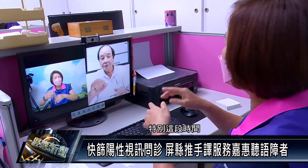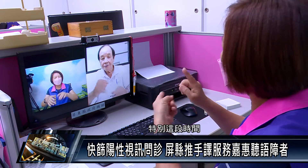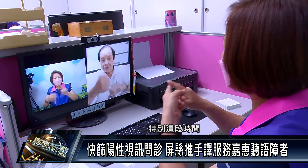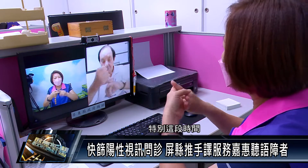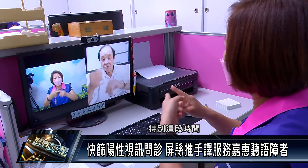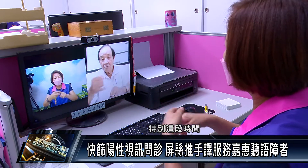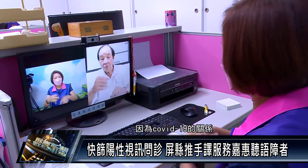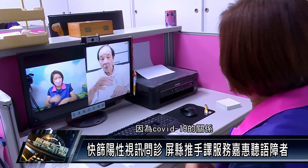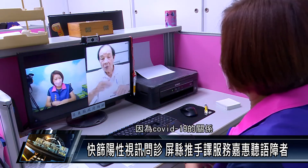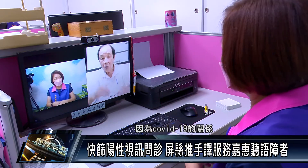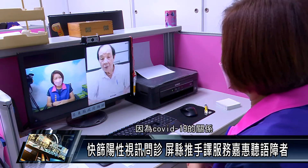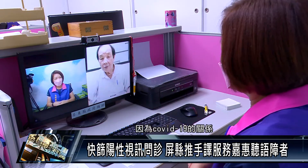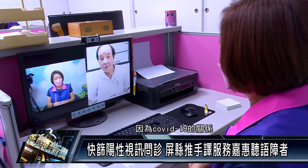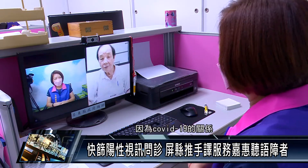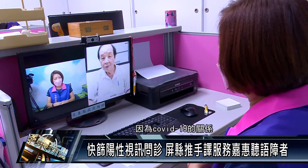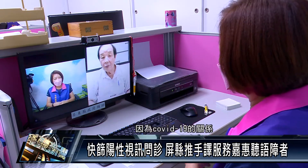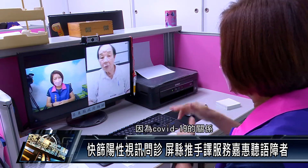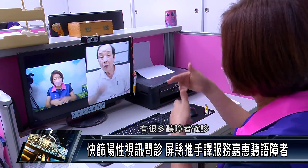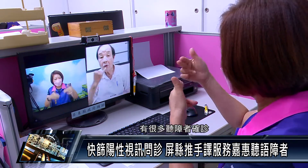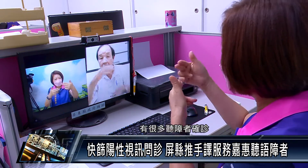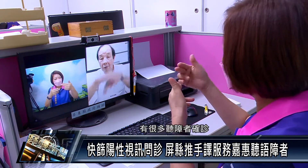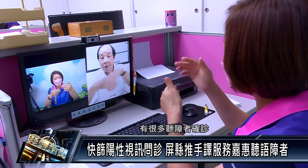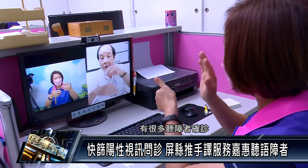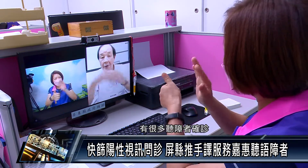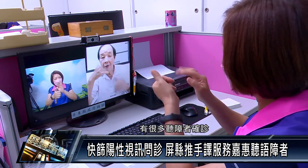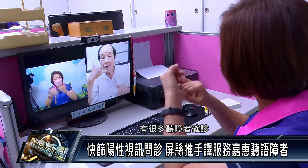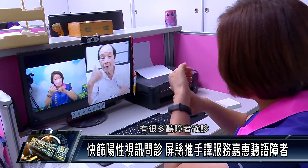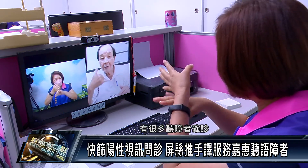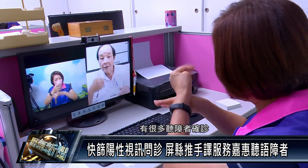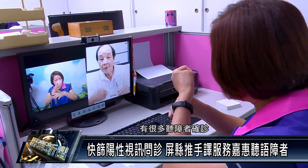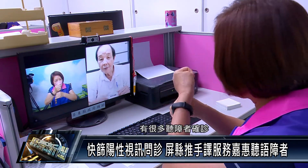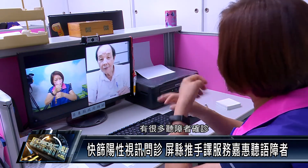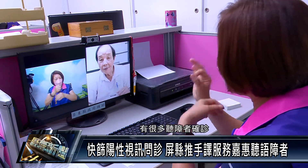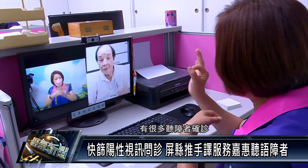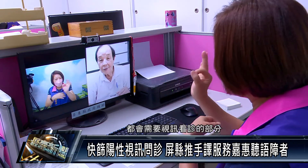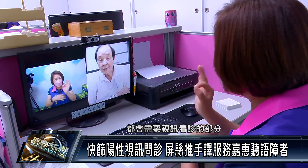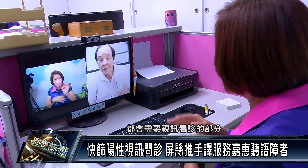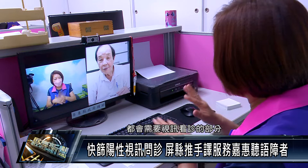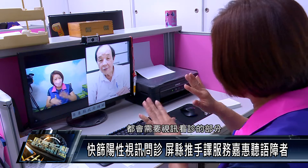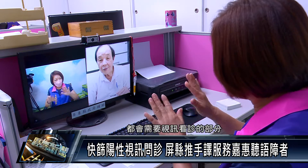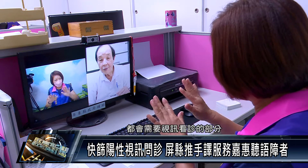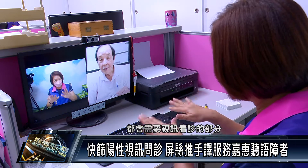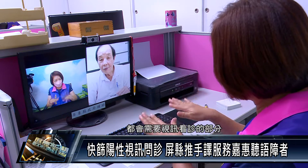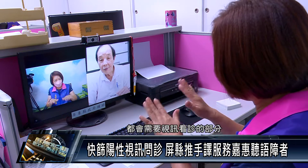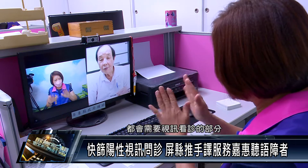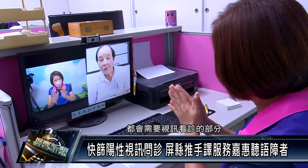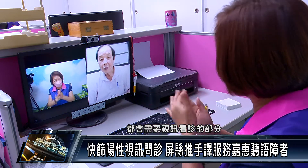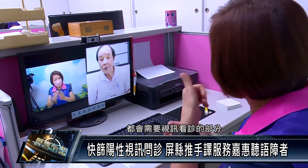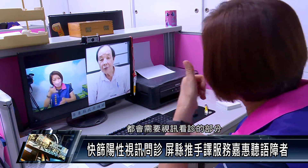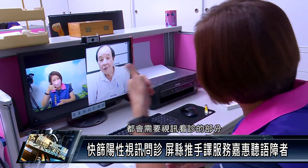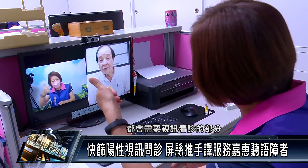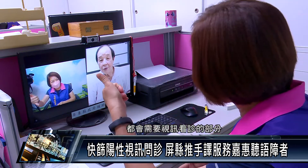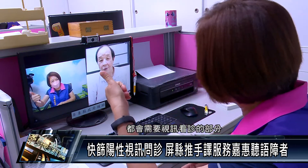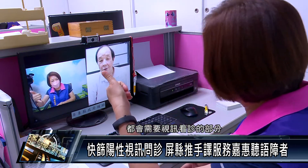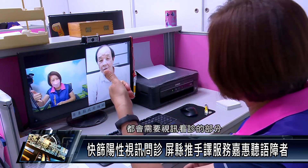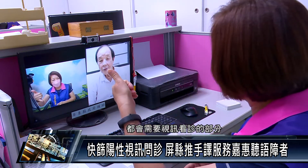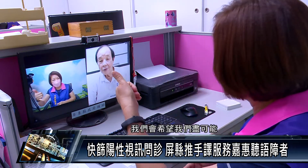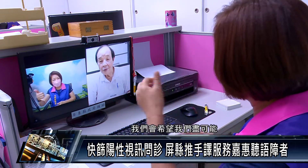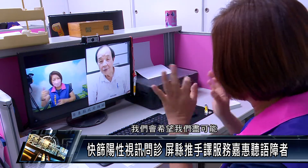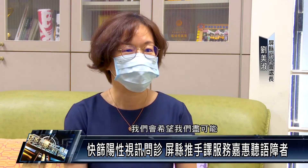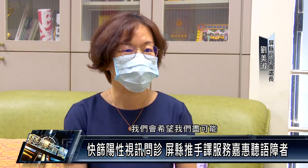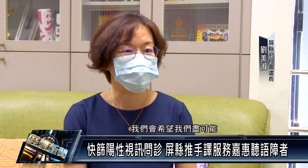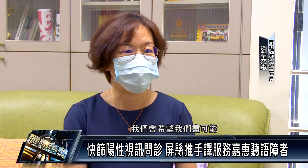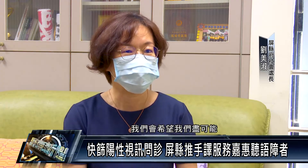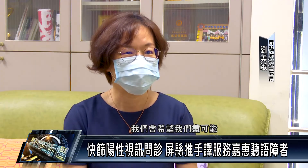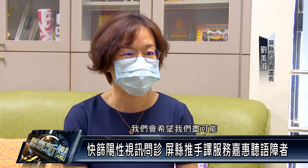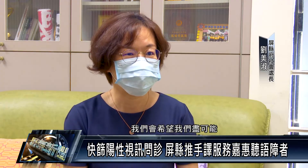特别这段时间，因为 COVID-19 的关系，有很多听障者确诊，那都会需要视讯看诊的部分。